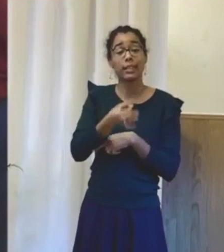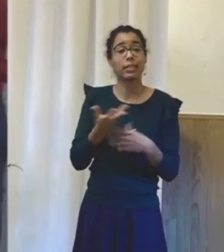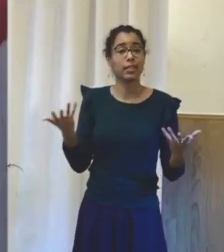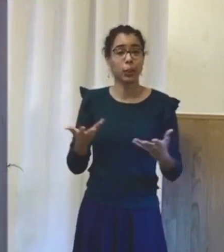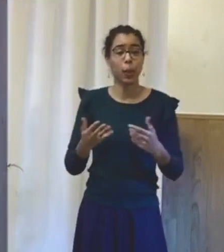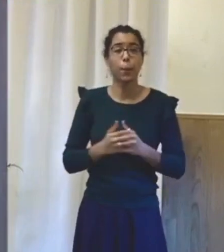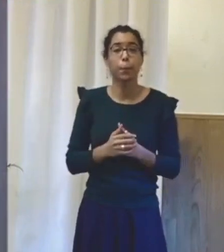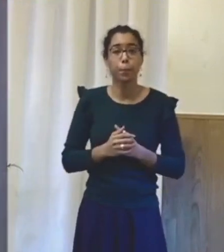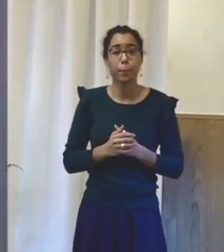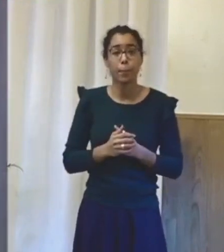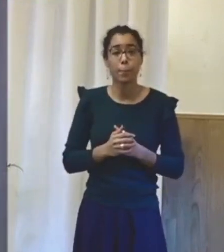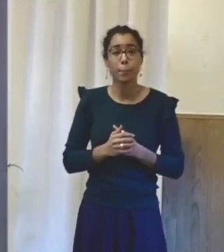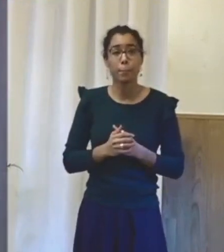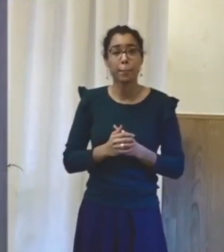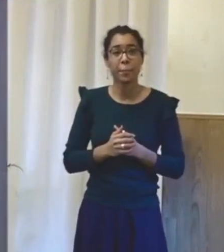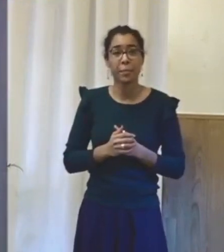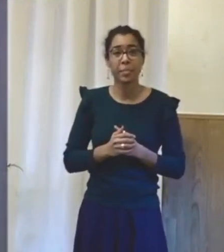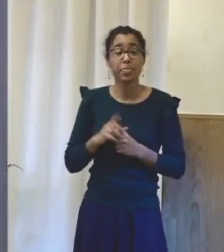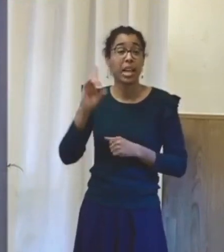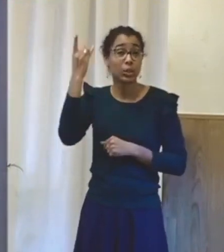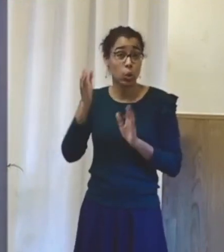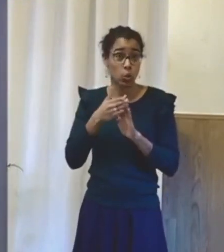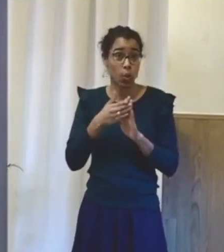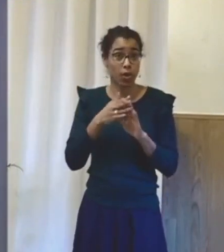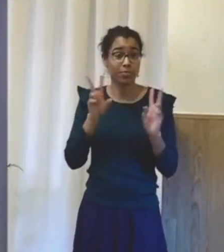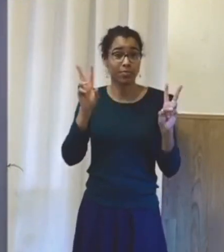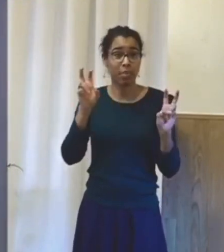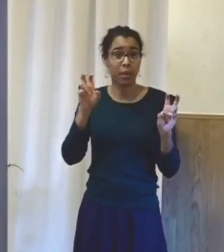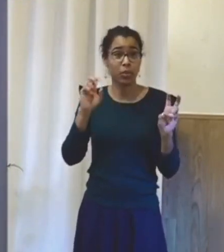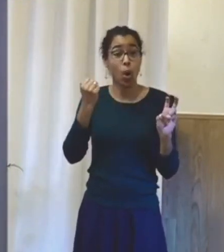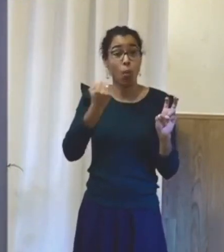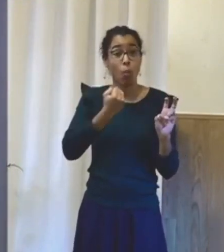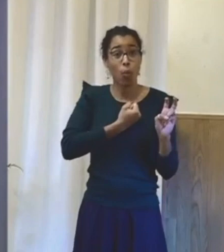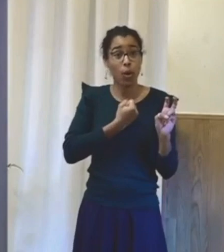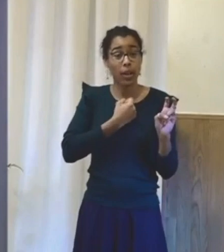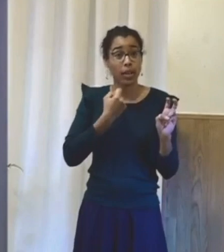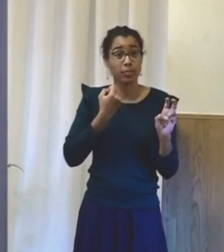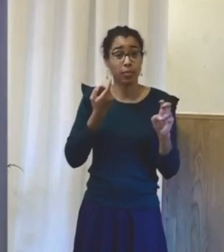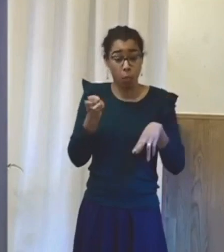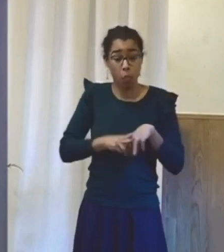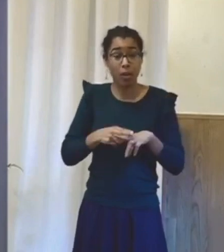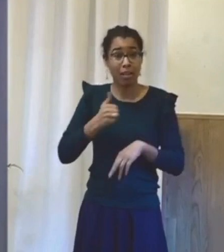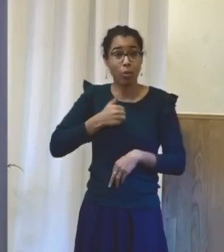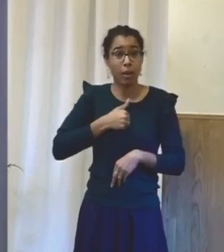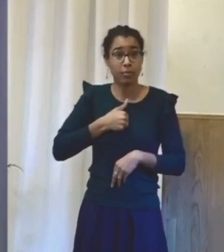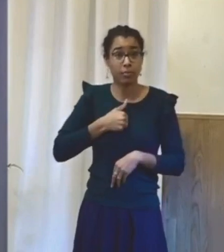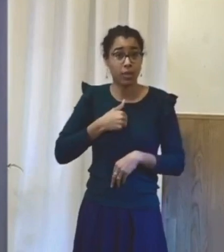En fait, il nous demande de mourir à nous-mêmes, de renoncer à nous-mêmes.